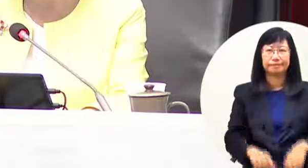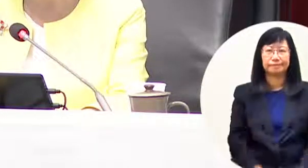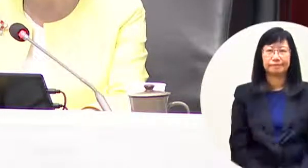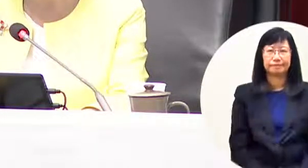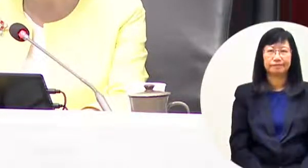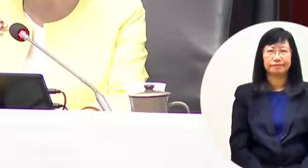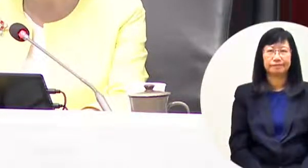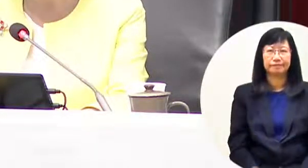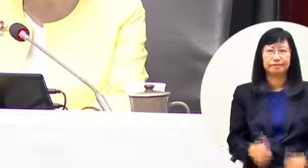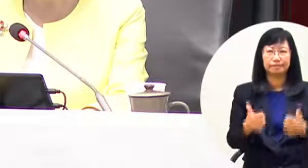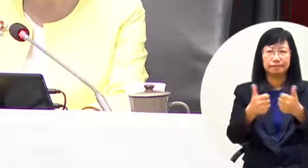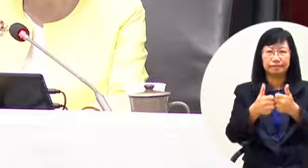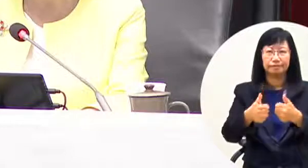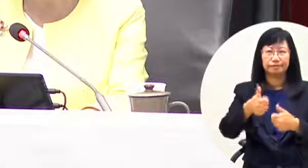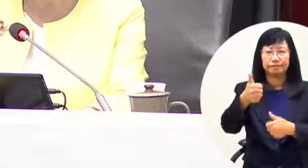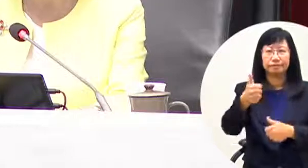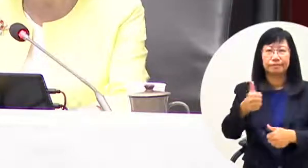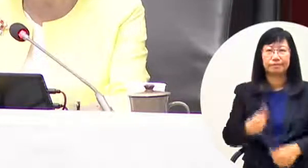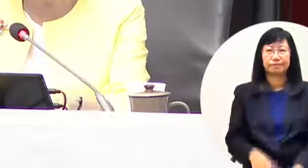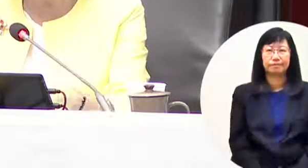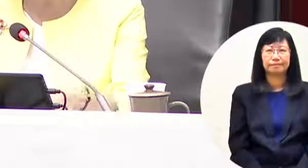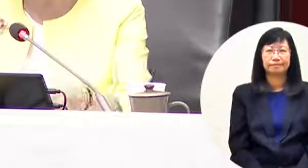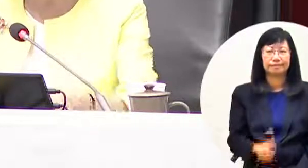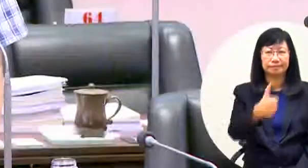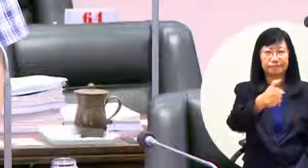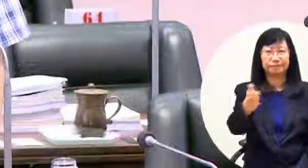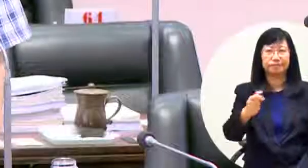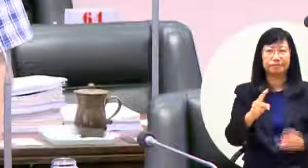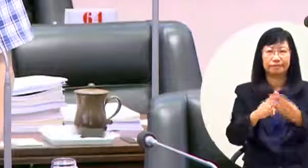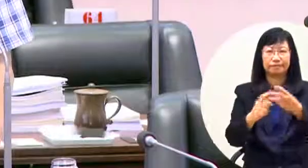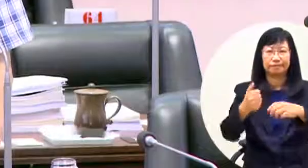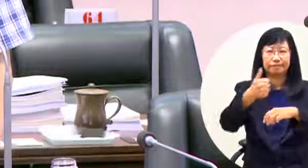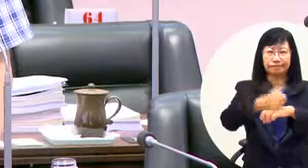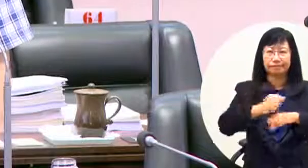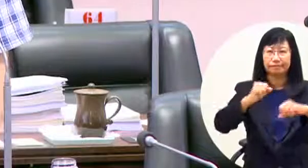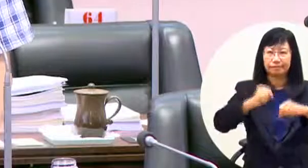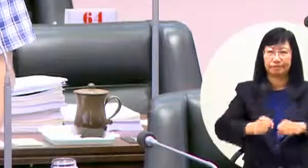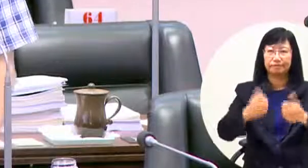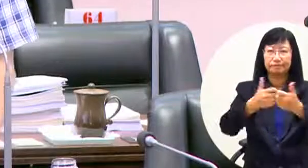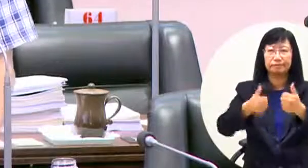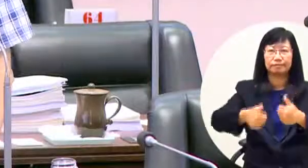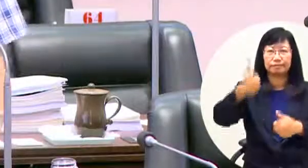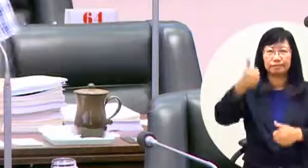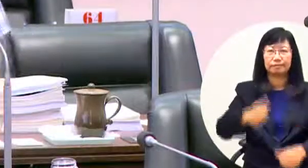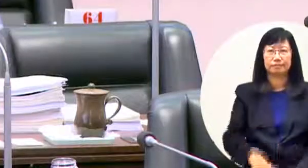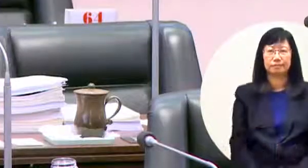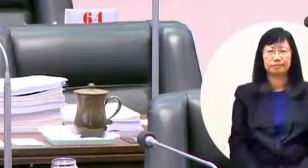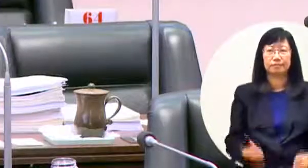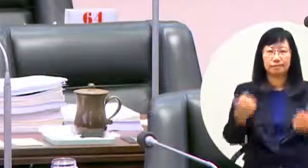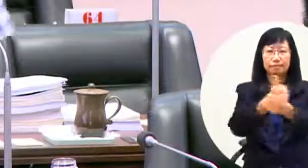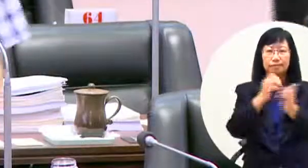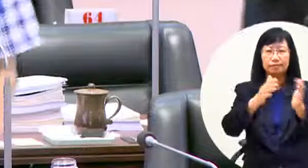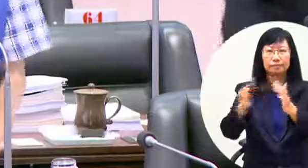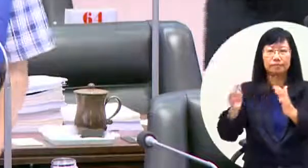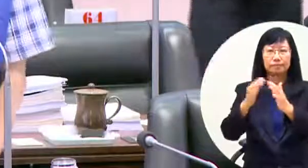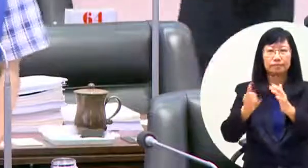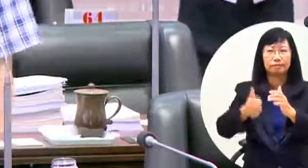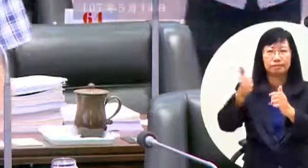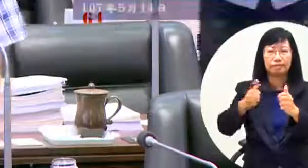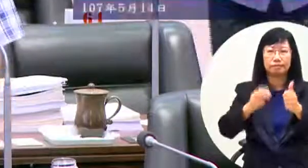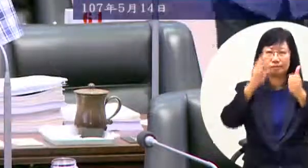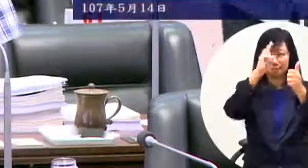哈。我们主席康议长，我们代理市长许市长所率领的各位副市